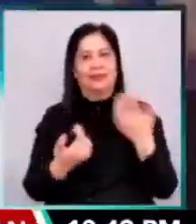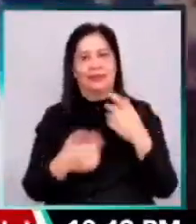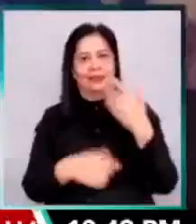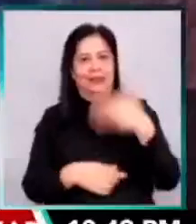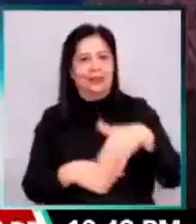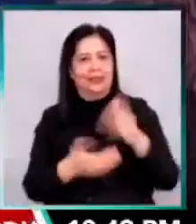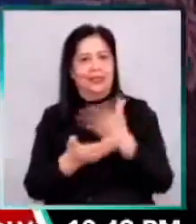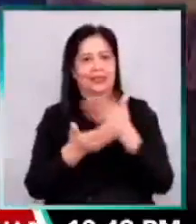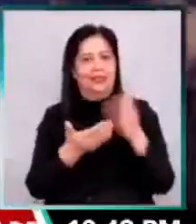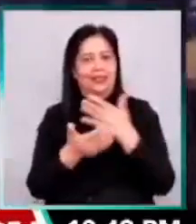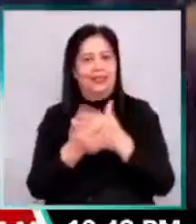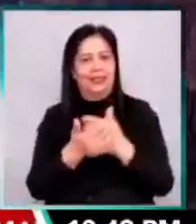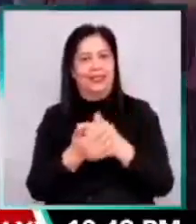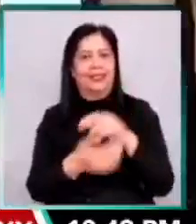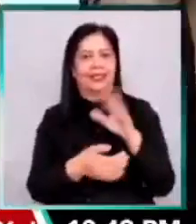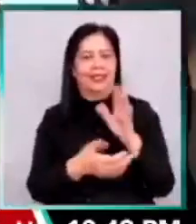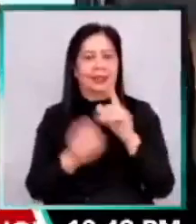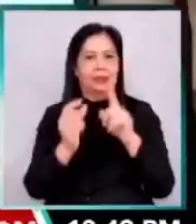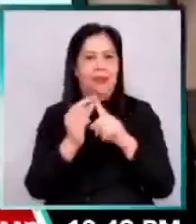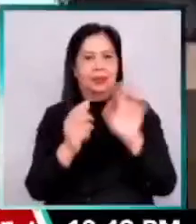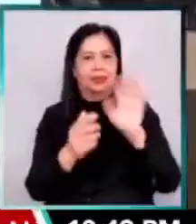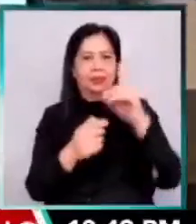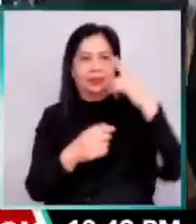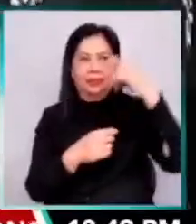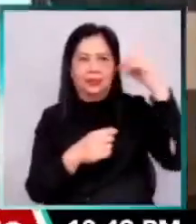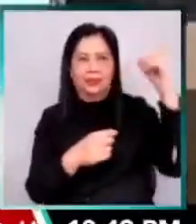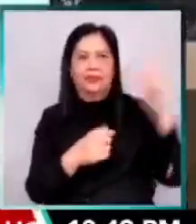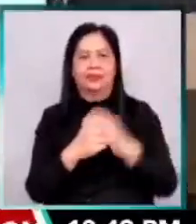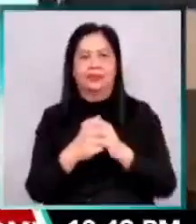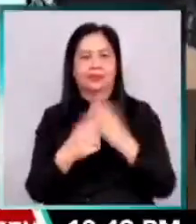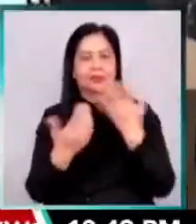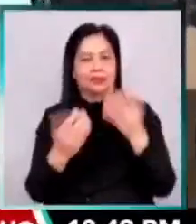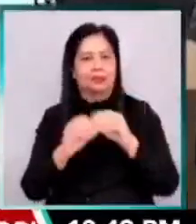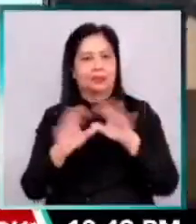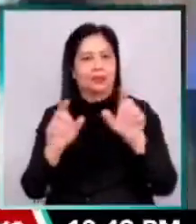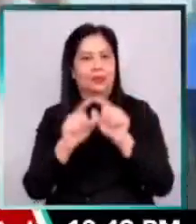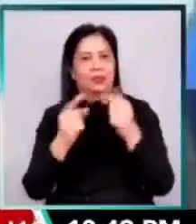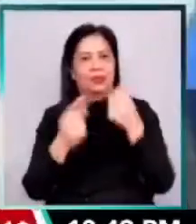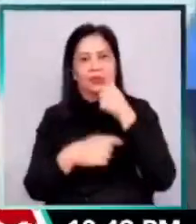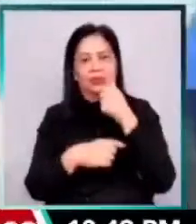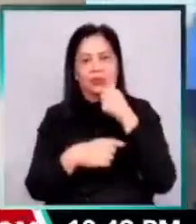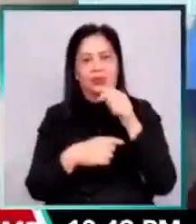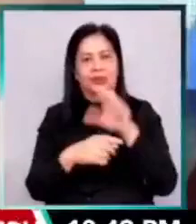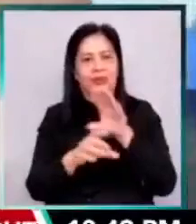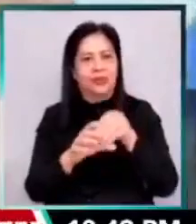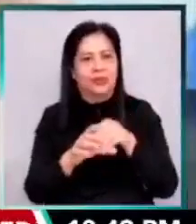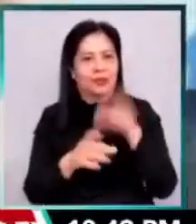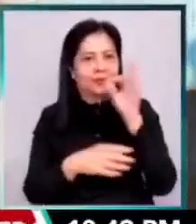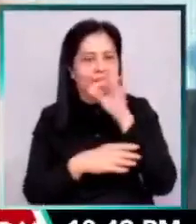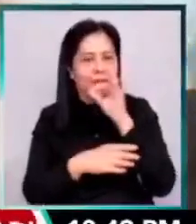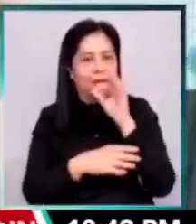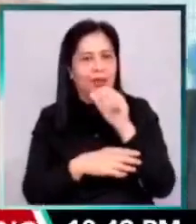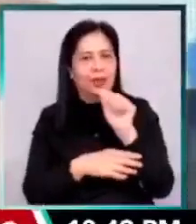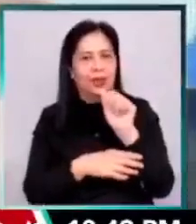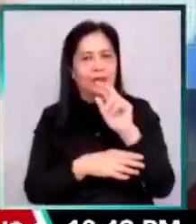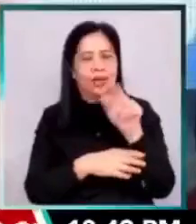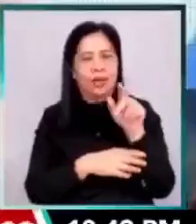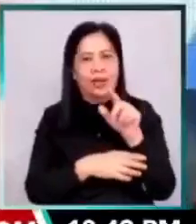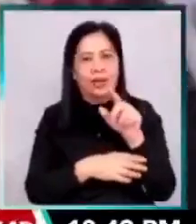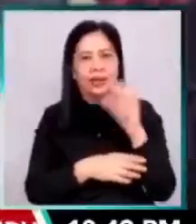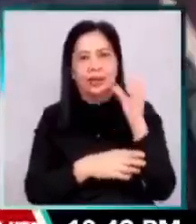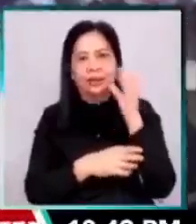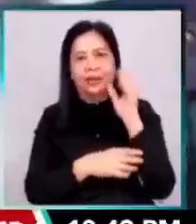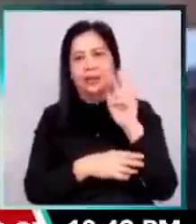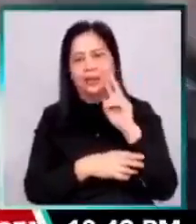Gratata na tungkol sa pangarap. Bumati rin ang girl group na kinabibilangan ng Filipino-Argentina si Chantal Videla or